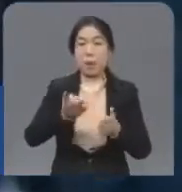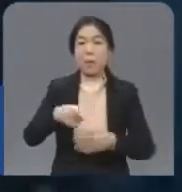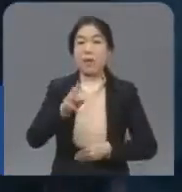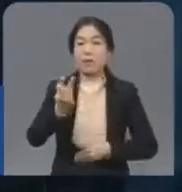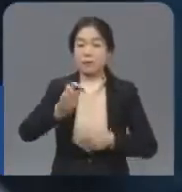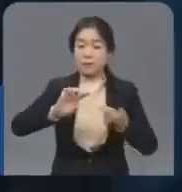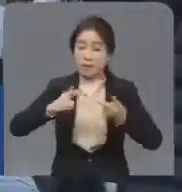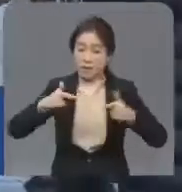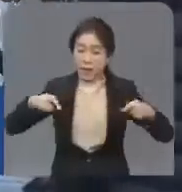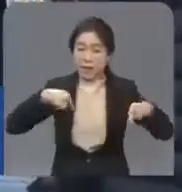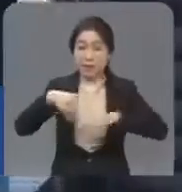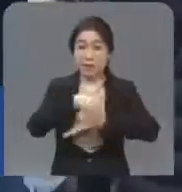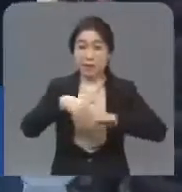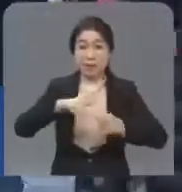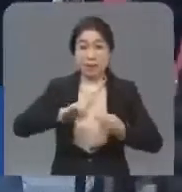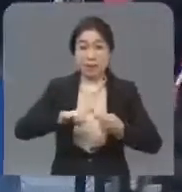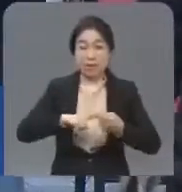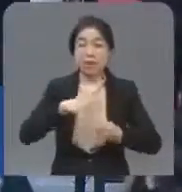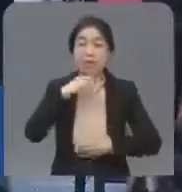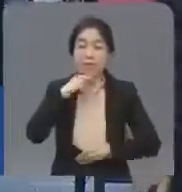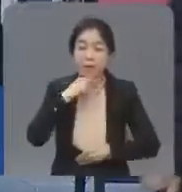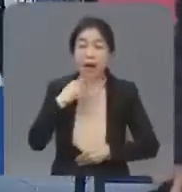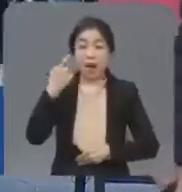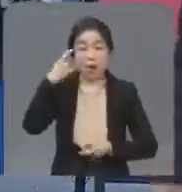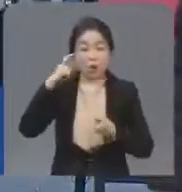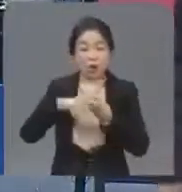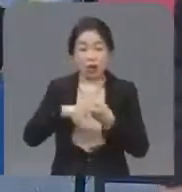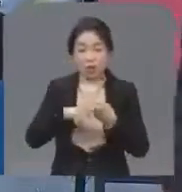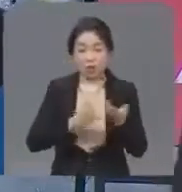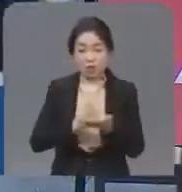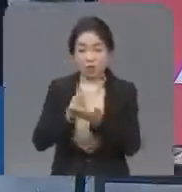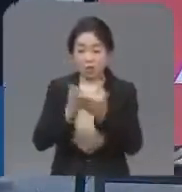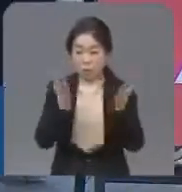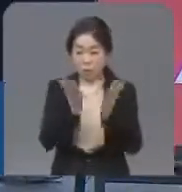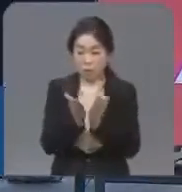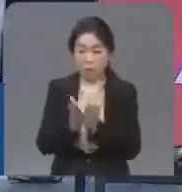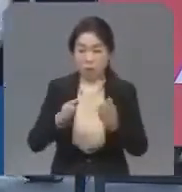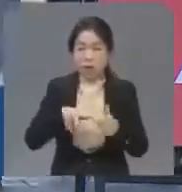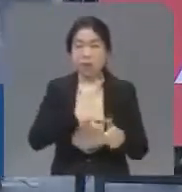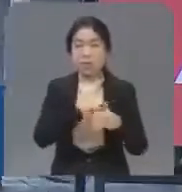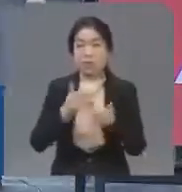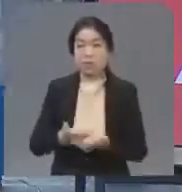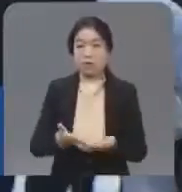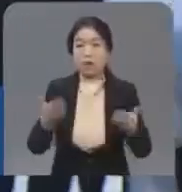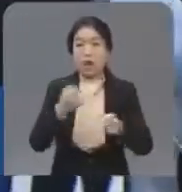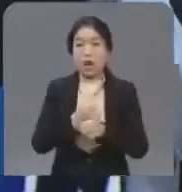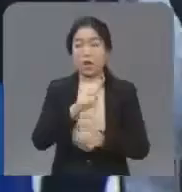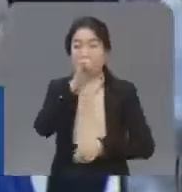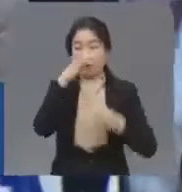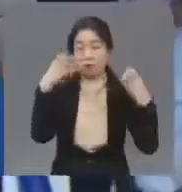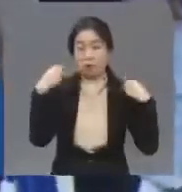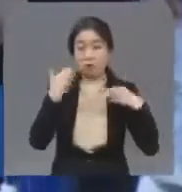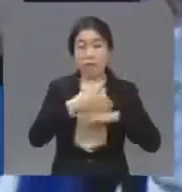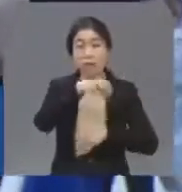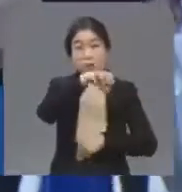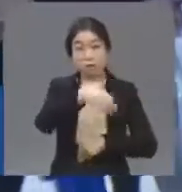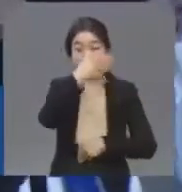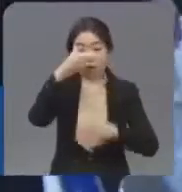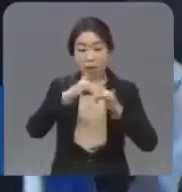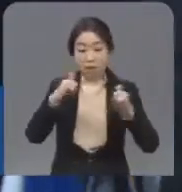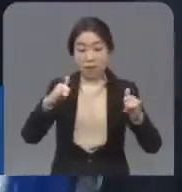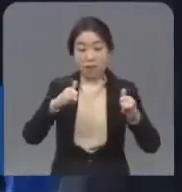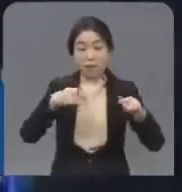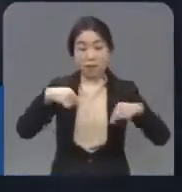개 다양한 청년정책을 연령과 관심 분야에 맞게 맞춤형 정보로 제공하고 중앙정부와 타 시도의